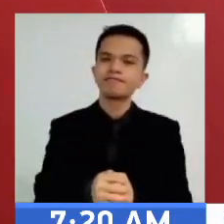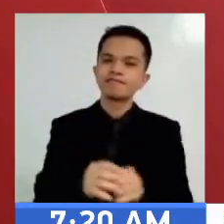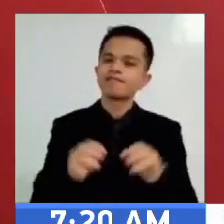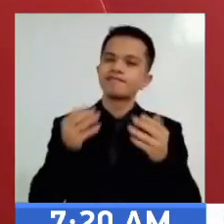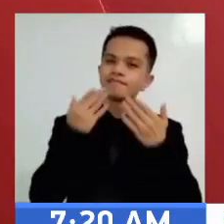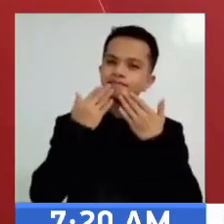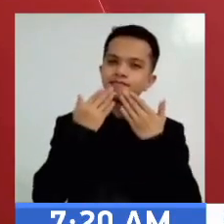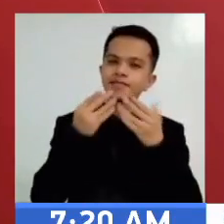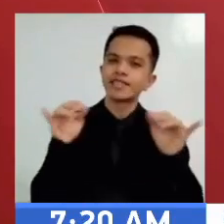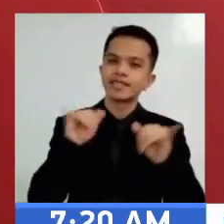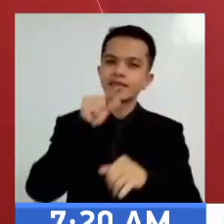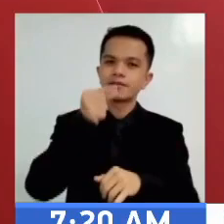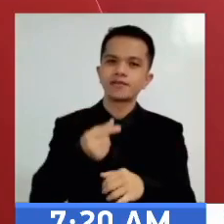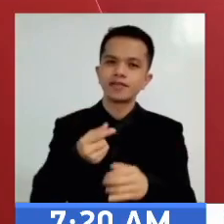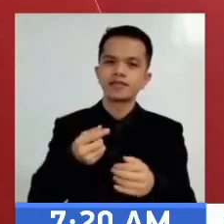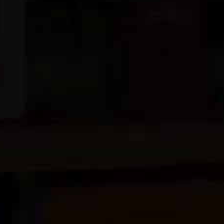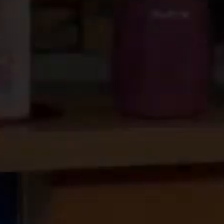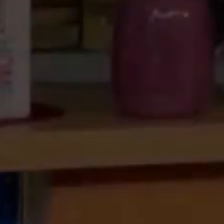you all.